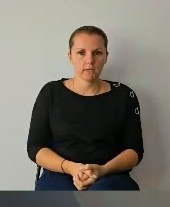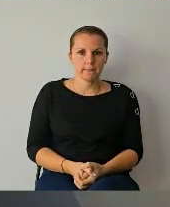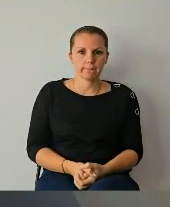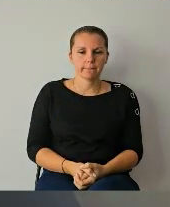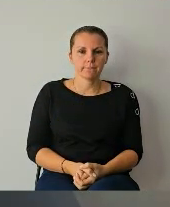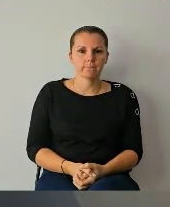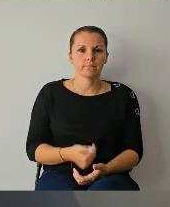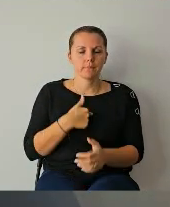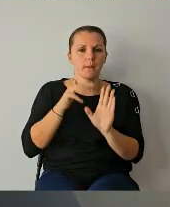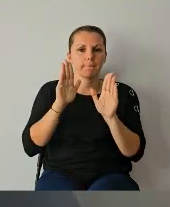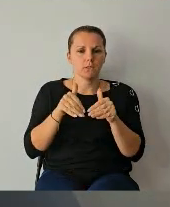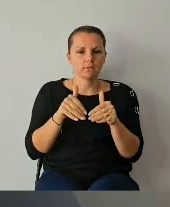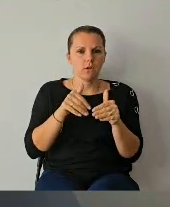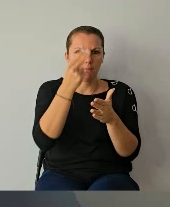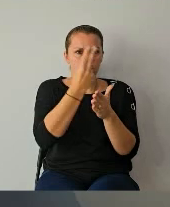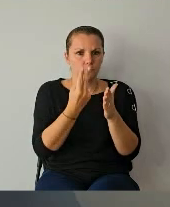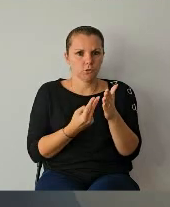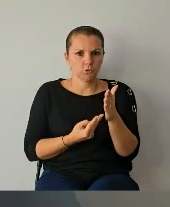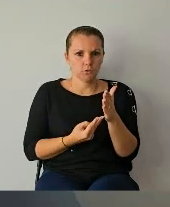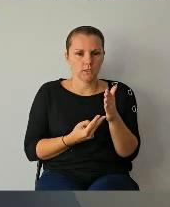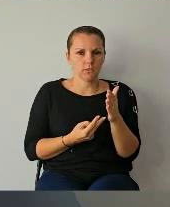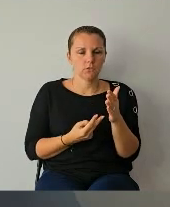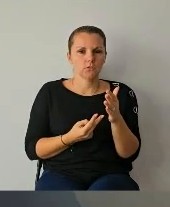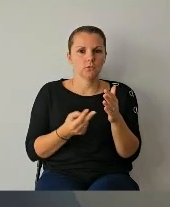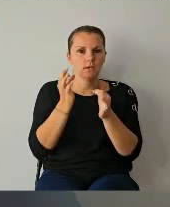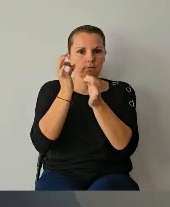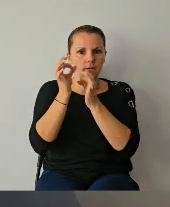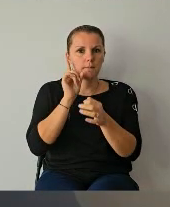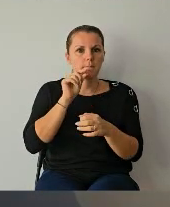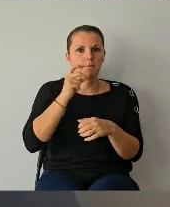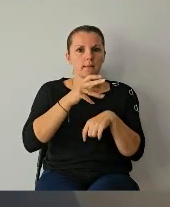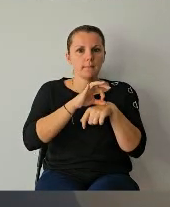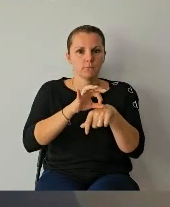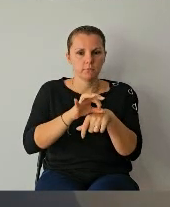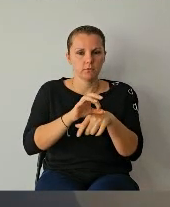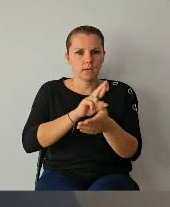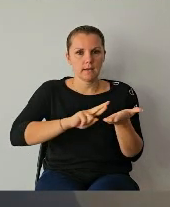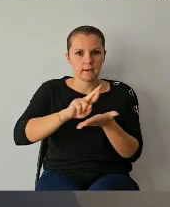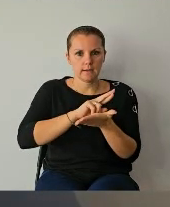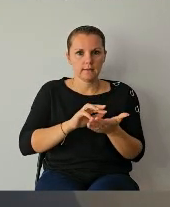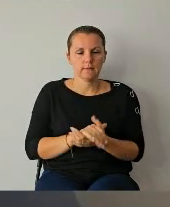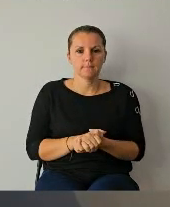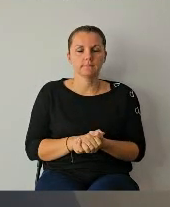Pozwolę sobie odczytać informację pana przewodniczącego Rady.